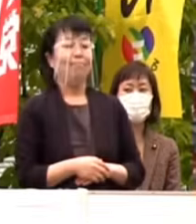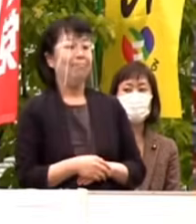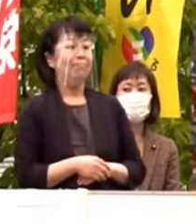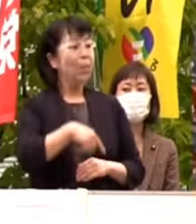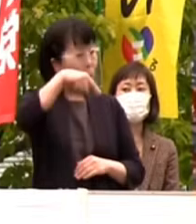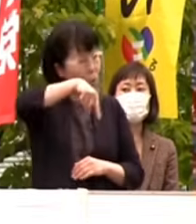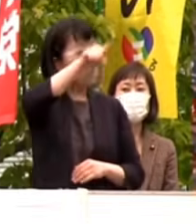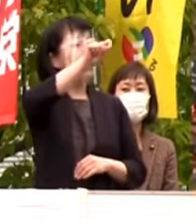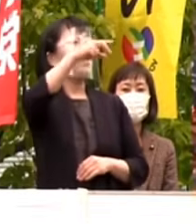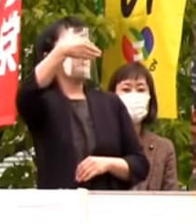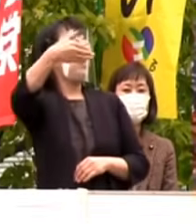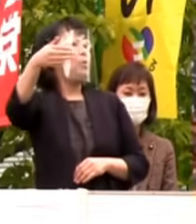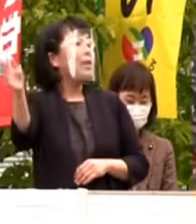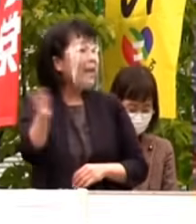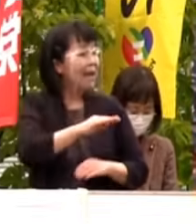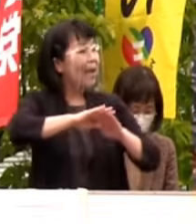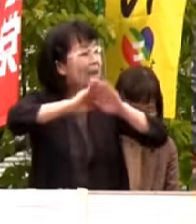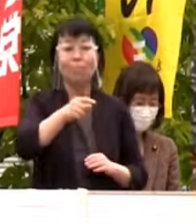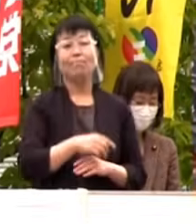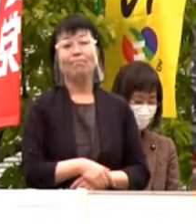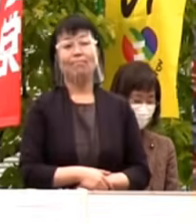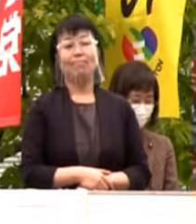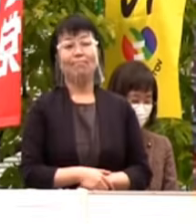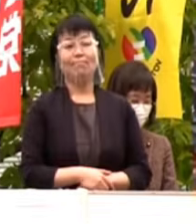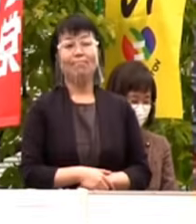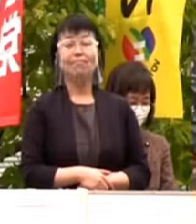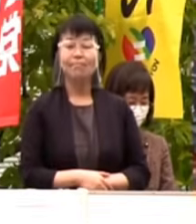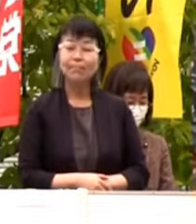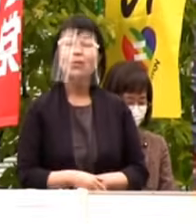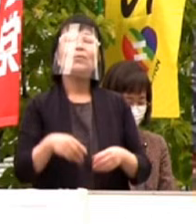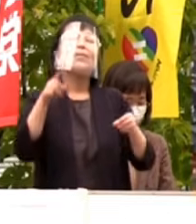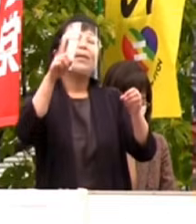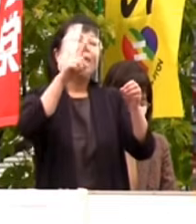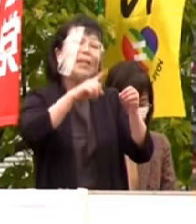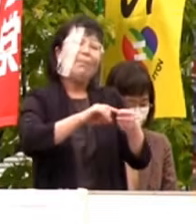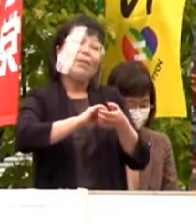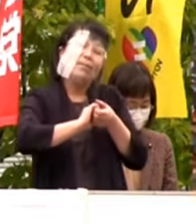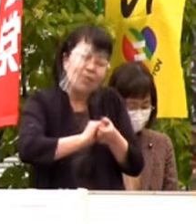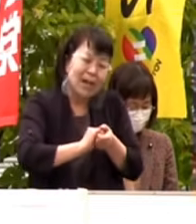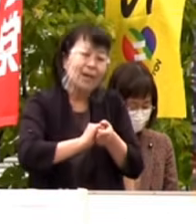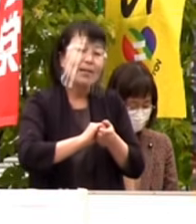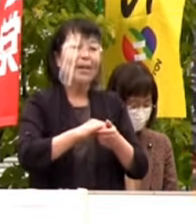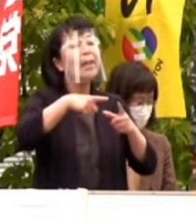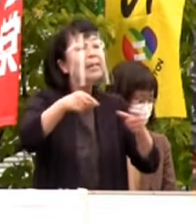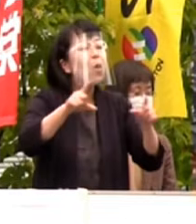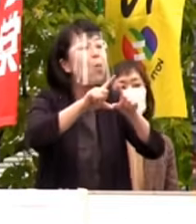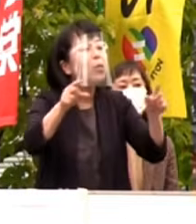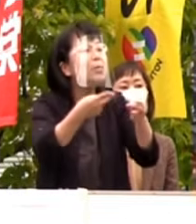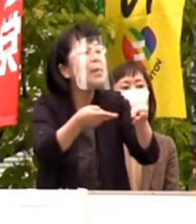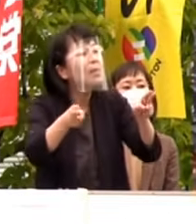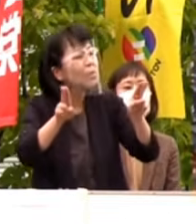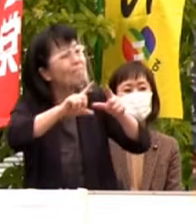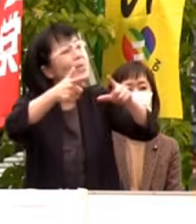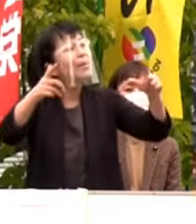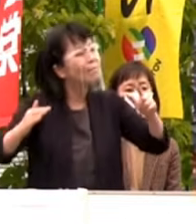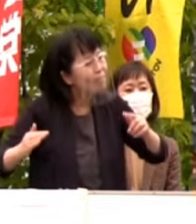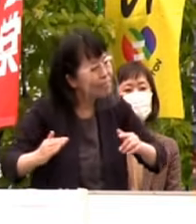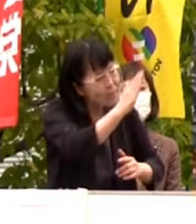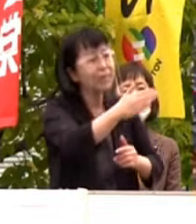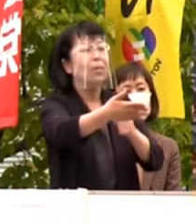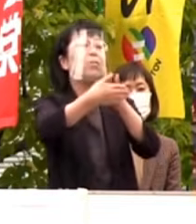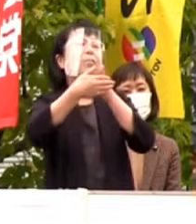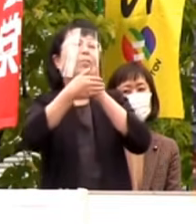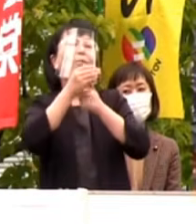12期から始めようじゃありませんか。そのためにどうか日本共産党を伸ばしていただきたい。ぶれず